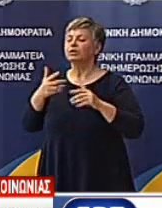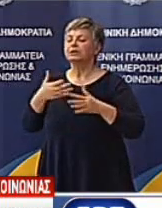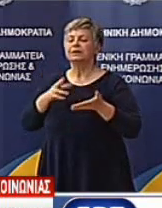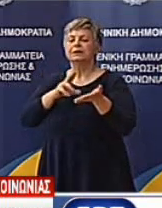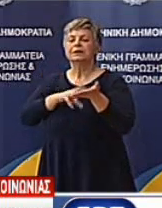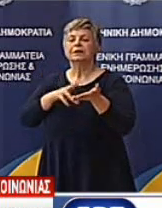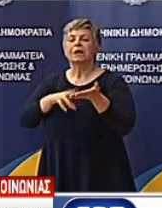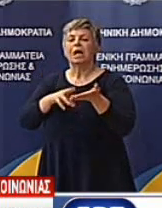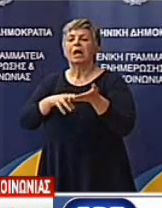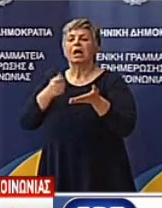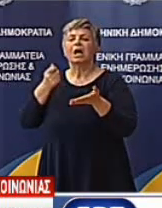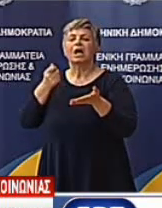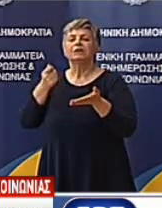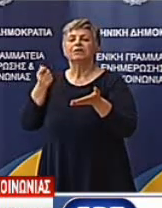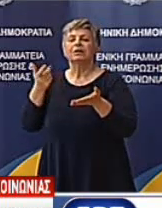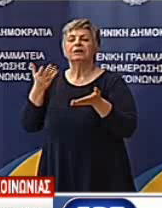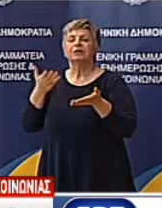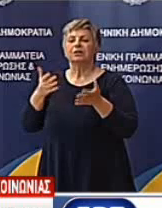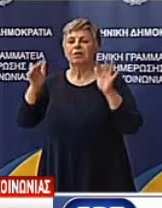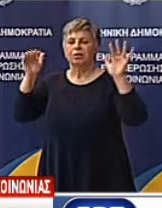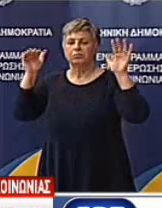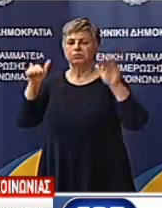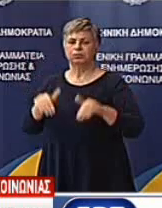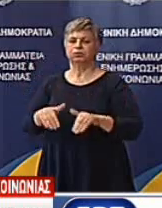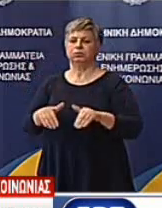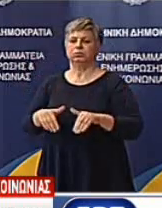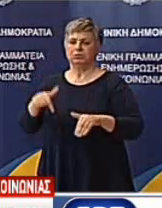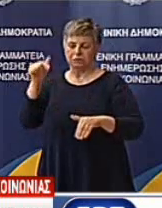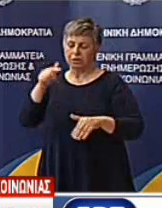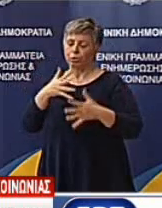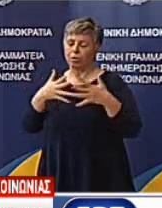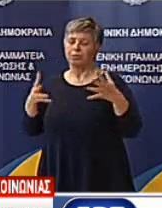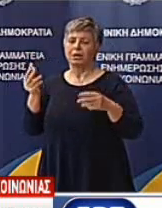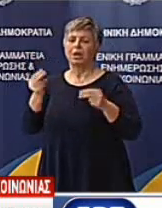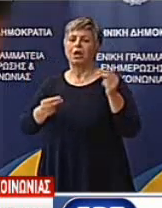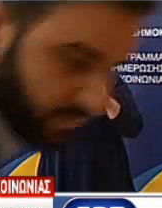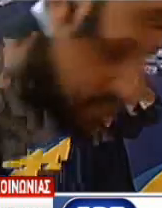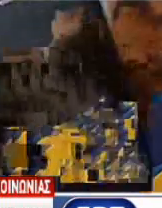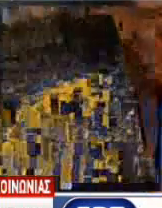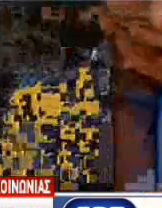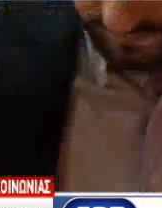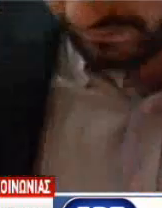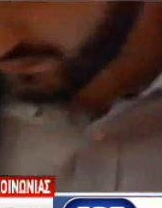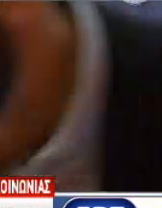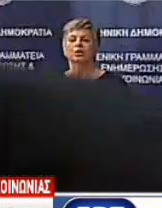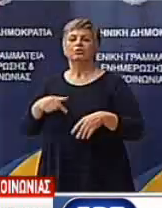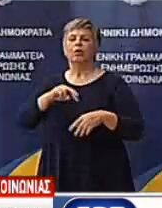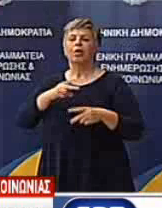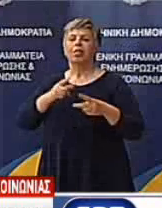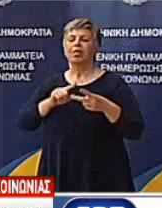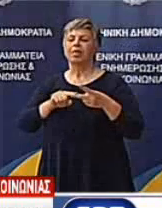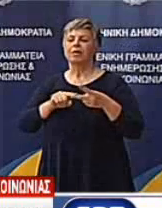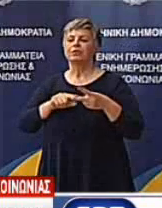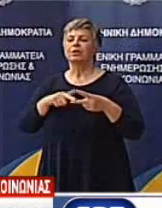ασφαλιστικό σύστημα σε κατάρρευση, που ήταν το ένα μεγάλο μας πρόβλημα. Το άλλο μεγάλο μας πρόβλημα ήταν η δέσμευση που έχουμε αναλάβει